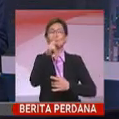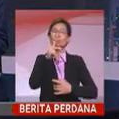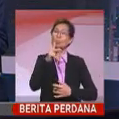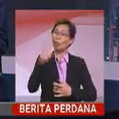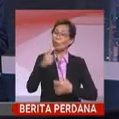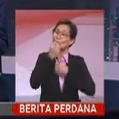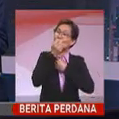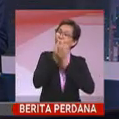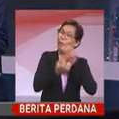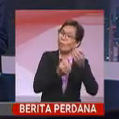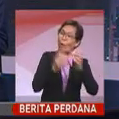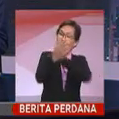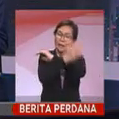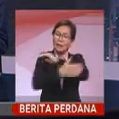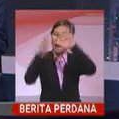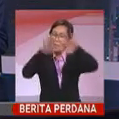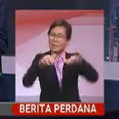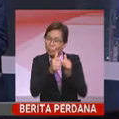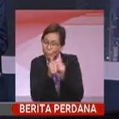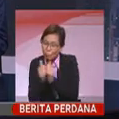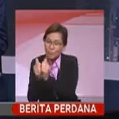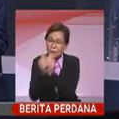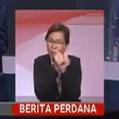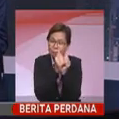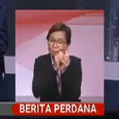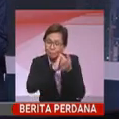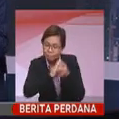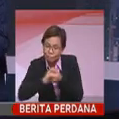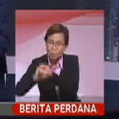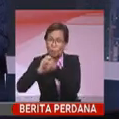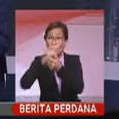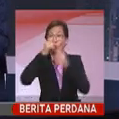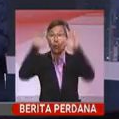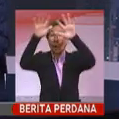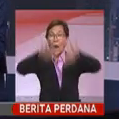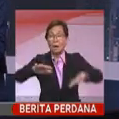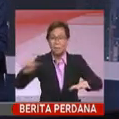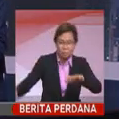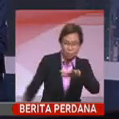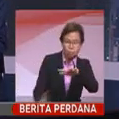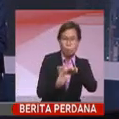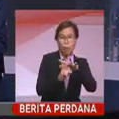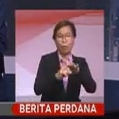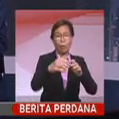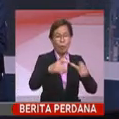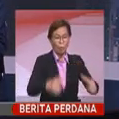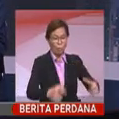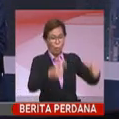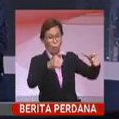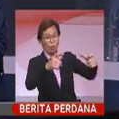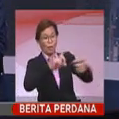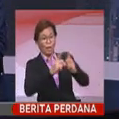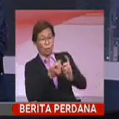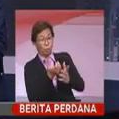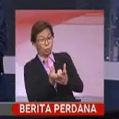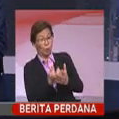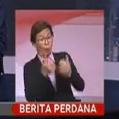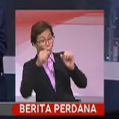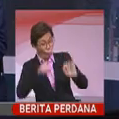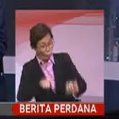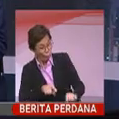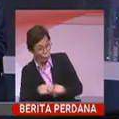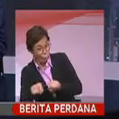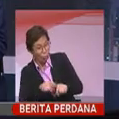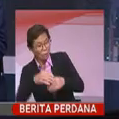agar negara ASEAN bersama-sama mengeratkan kesepakatan untuk ASEAN muncul sebagai blok ekonomi digital yang kompetitif